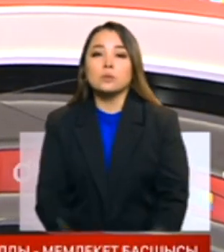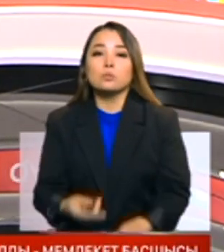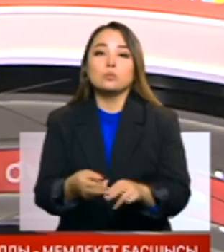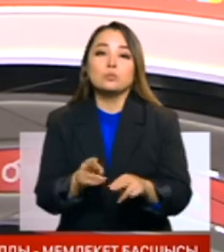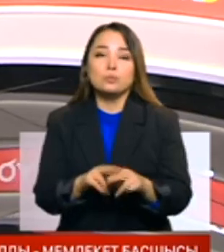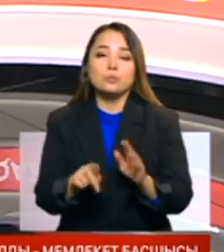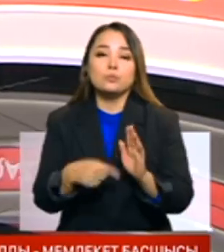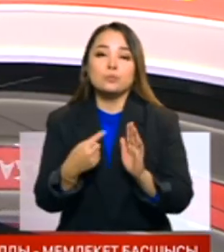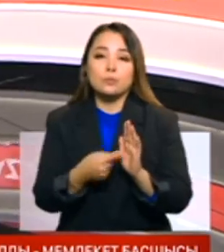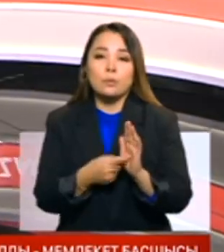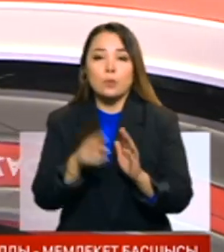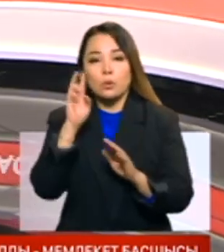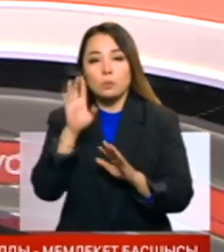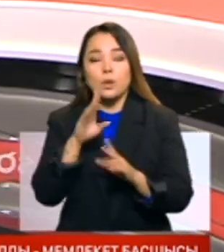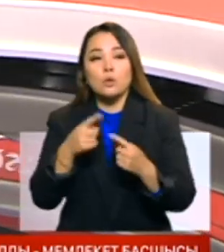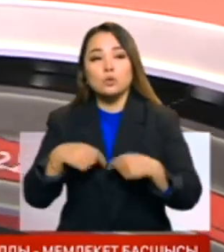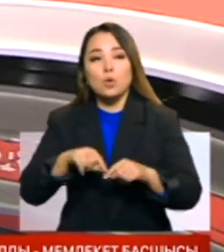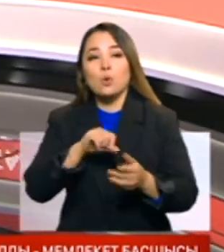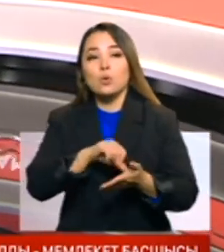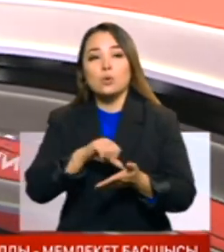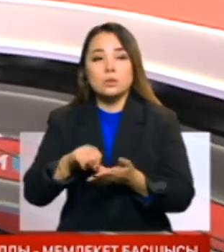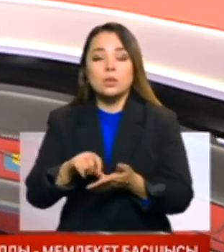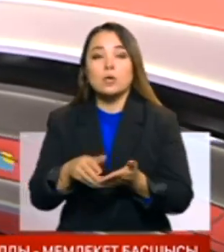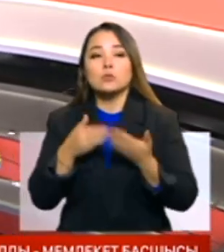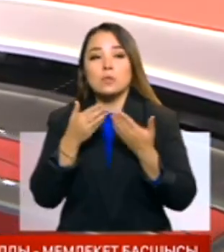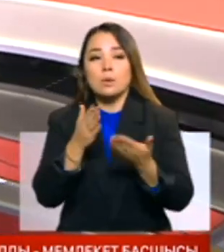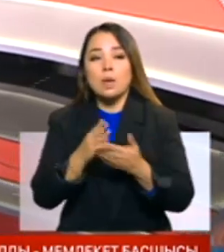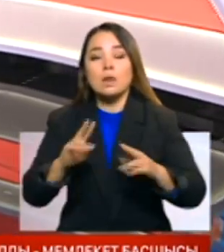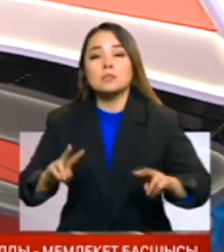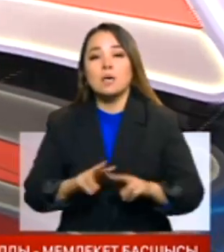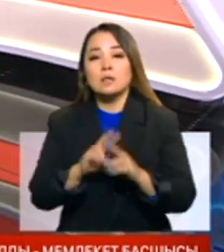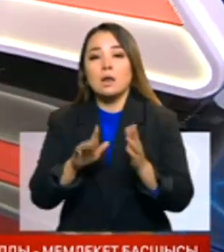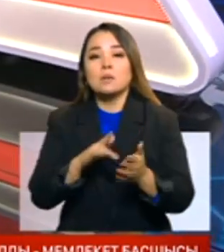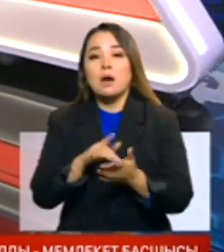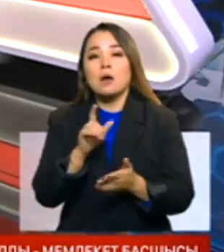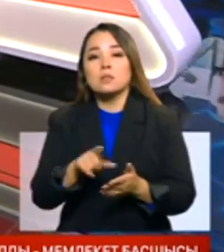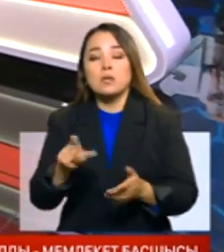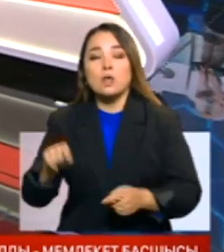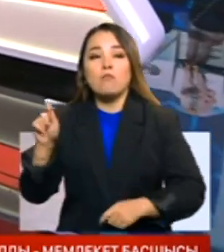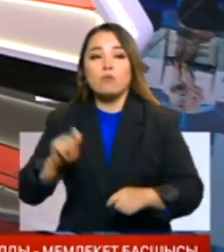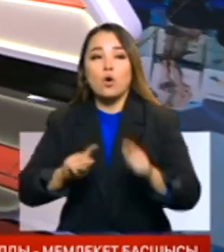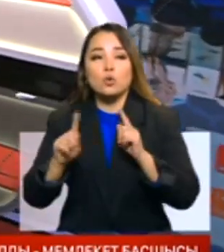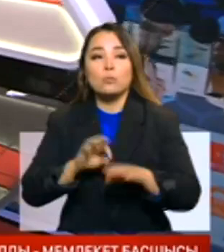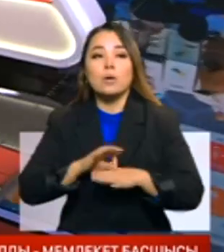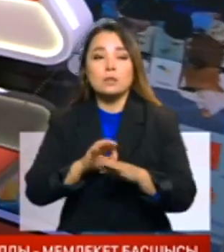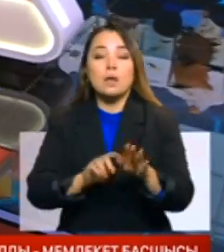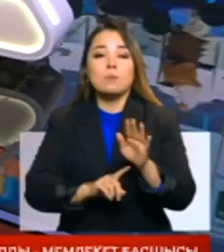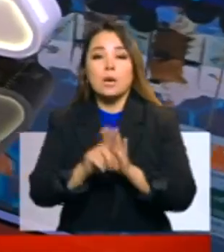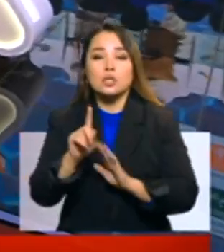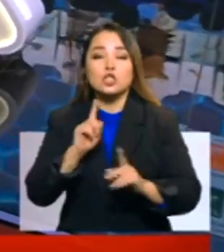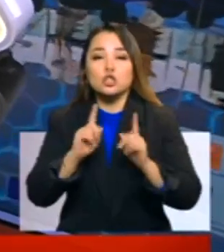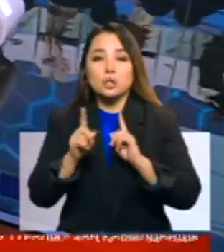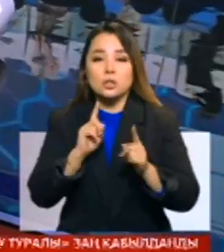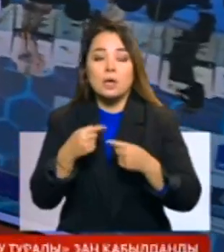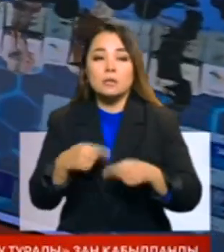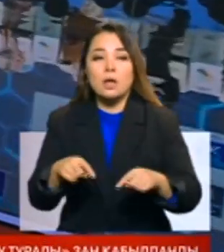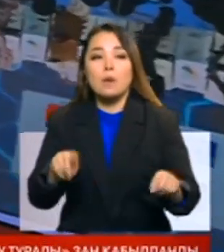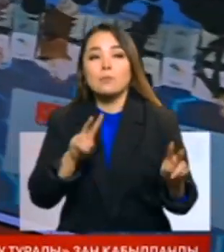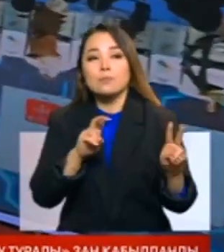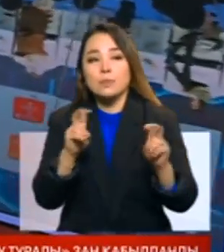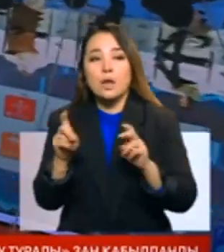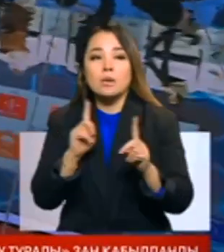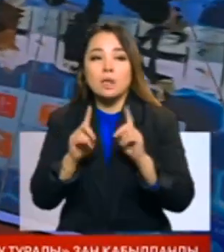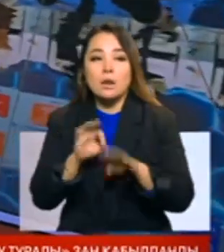Бұл мәселені үкіметтік емес ұйым өкілдері көтеріп жатыр. Бүгін Астанада олардың азаматтық форум басталды. Жиында түрлі өзекті